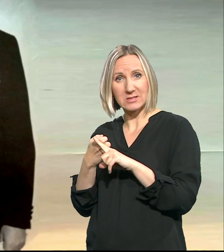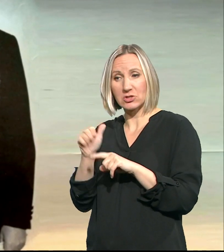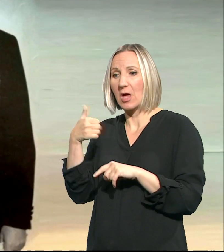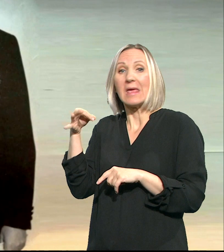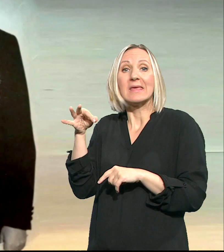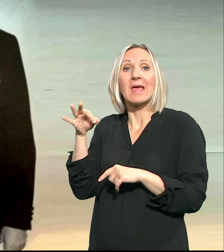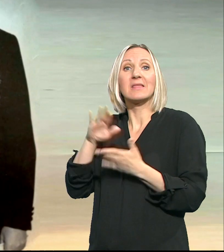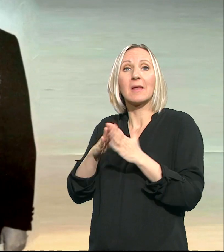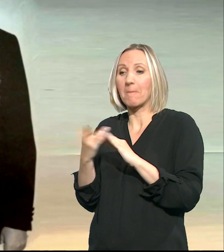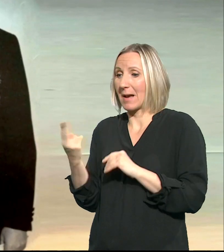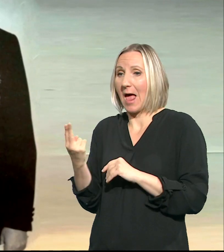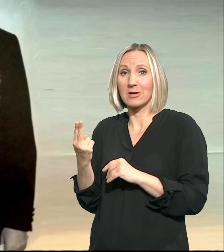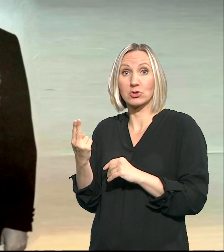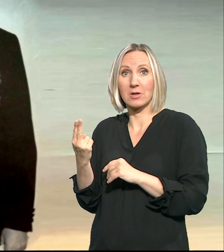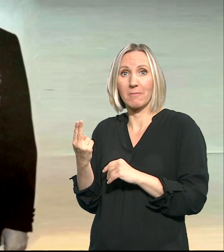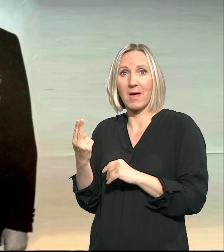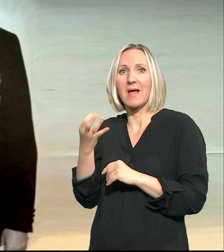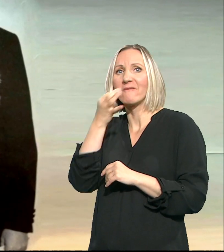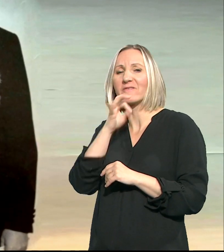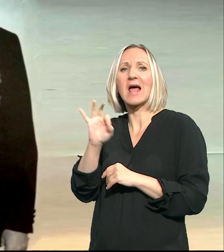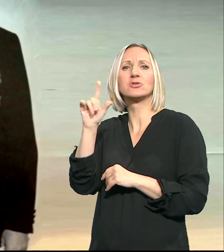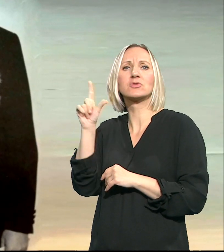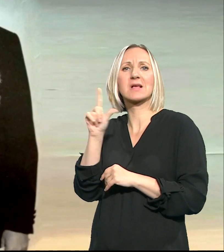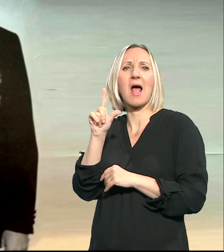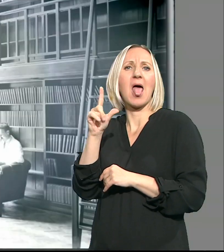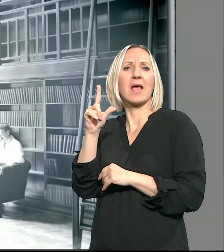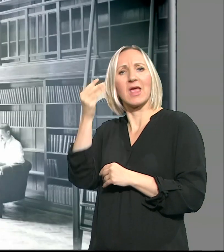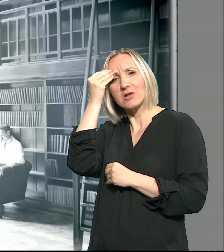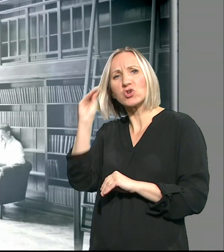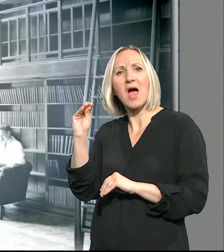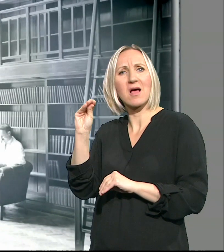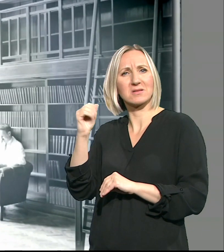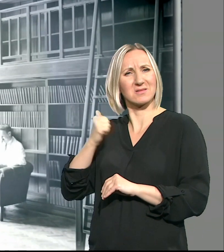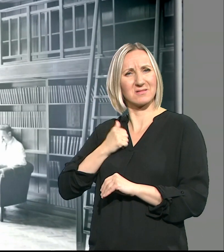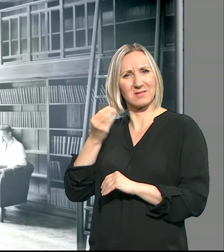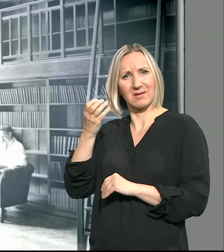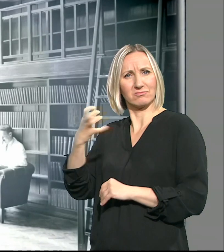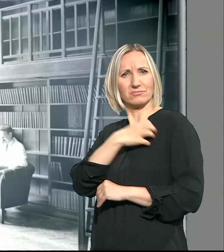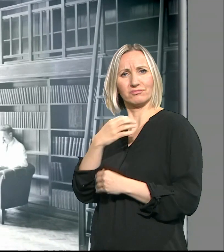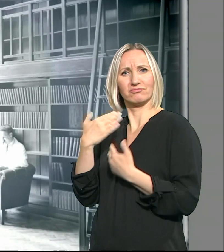Pjera i Marije Kiri, koji je odlikovan francuskom legijom časti.